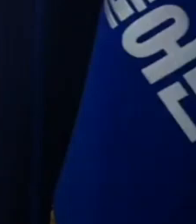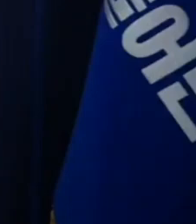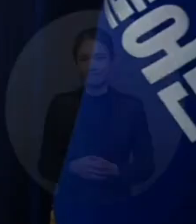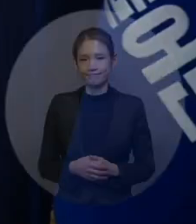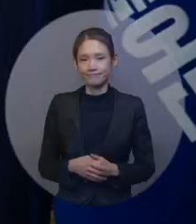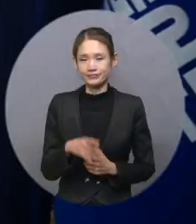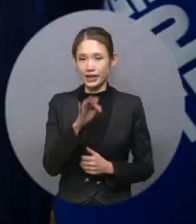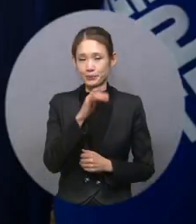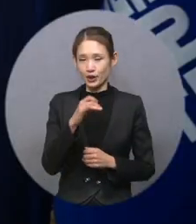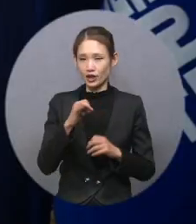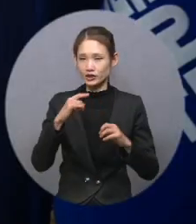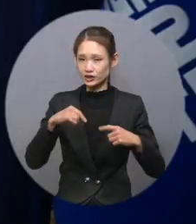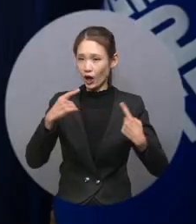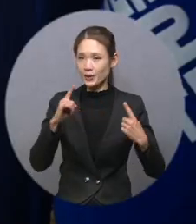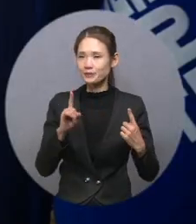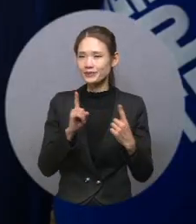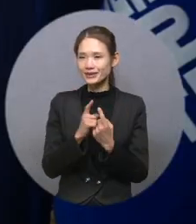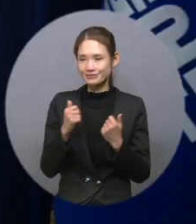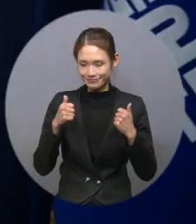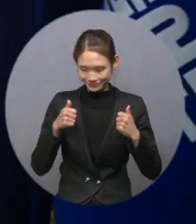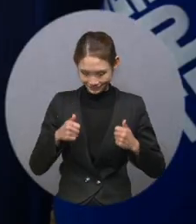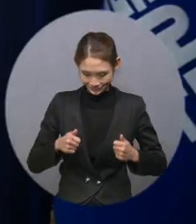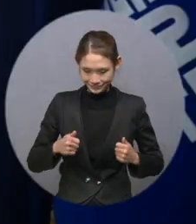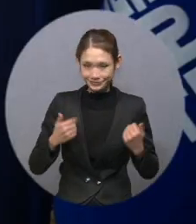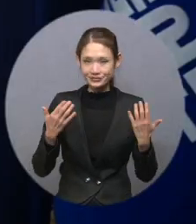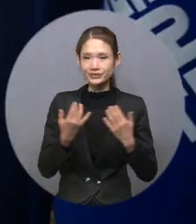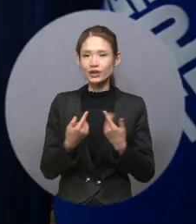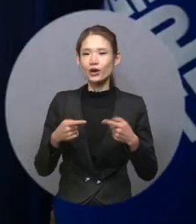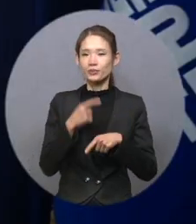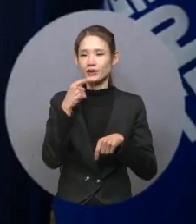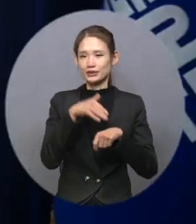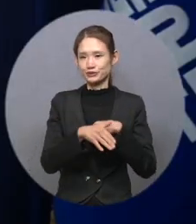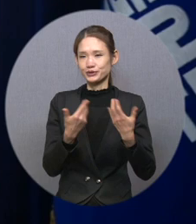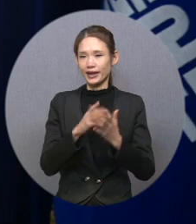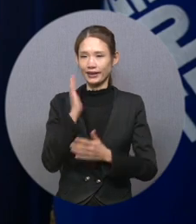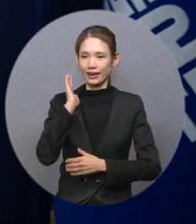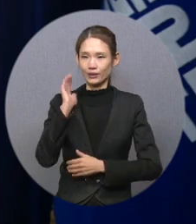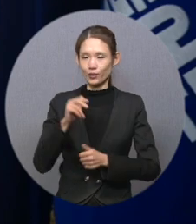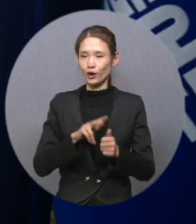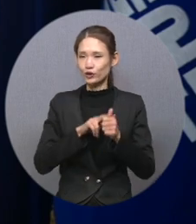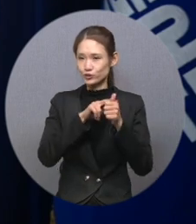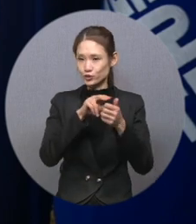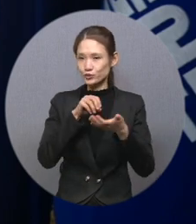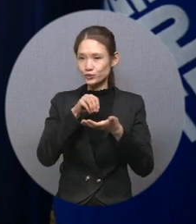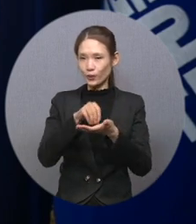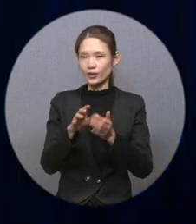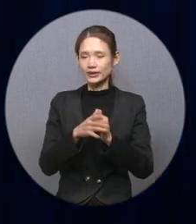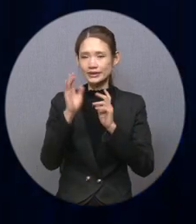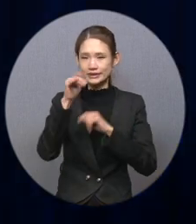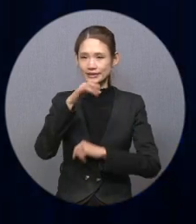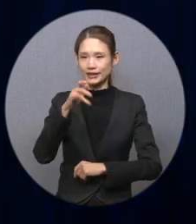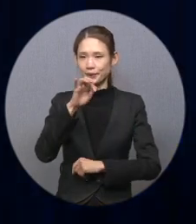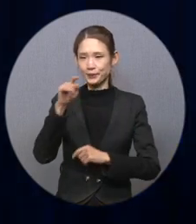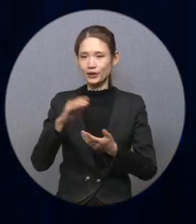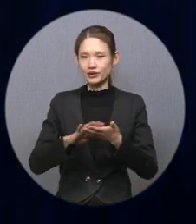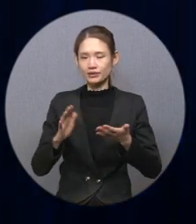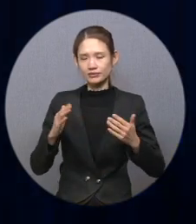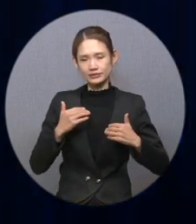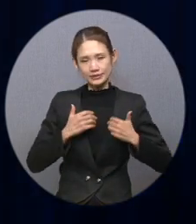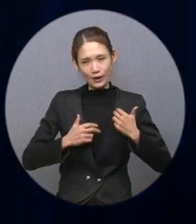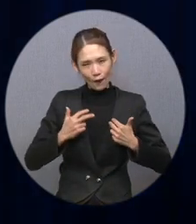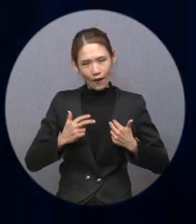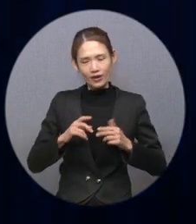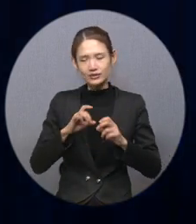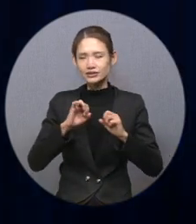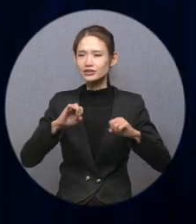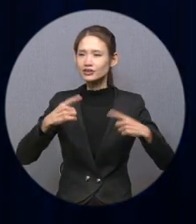이미 년 설을 맞아서 인사드립니다 더불어 민주도 않게 동 영 어 고 이제 명입니다 즐거워야 할 설